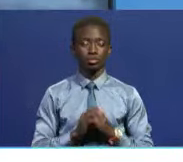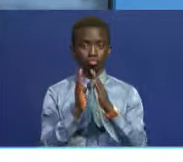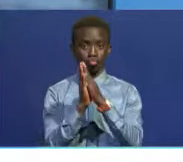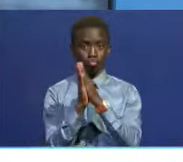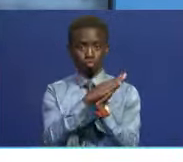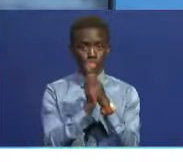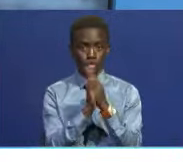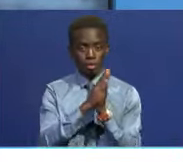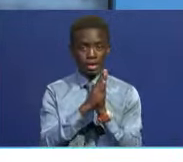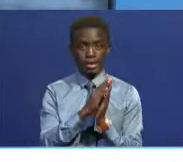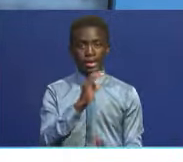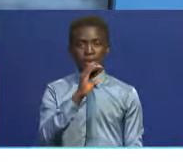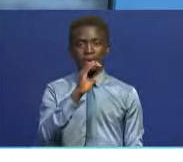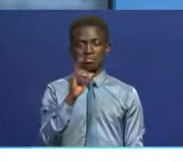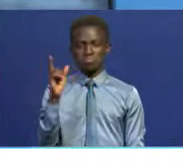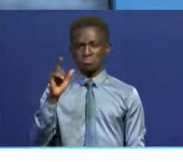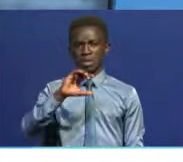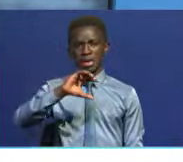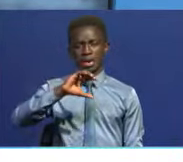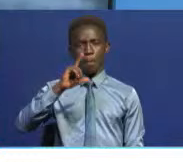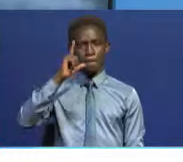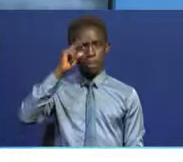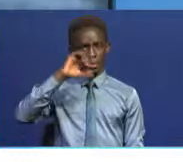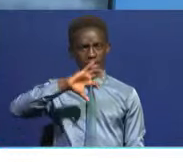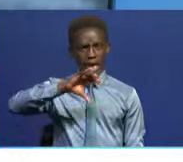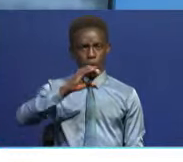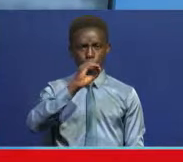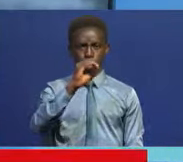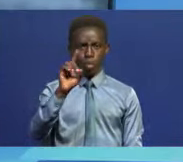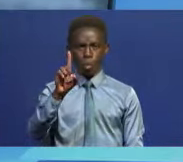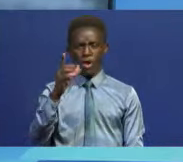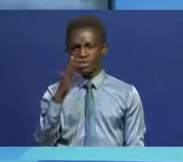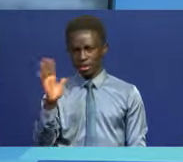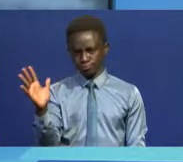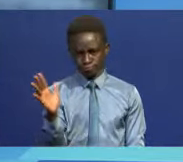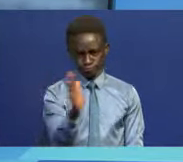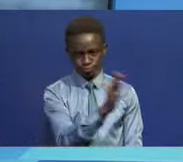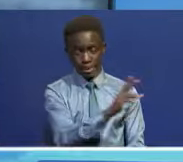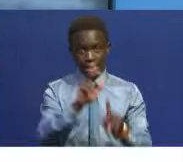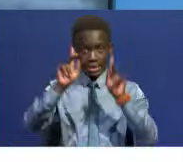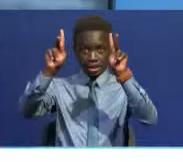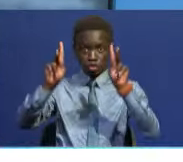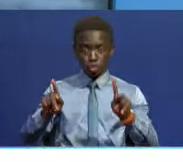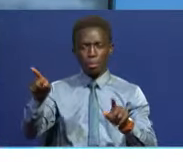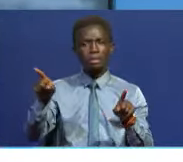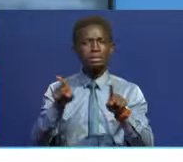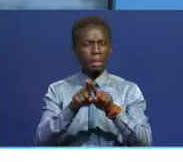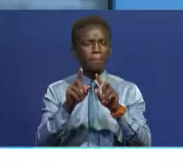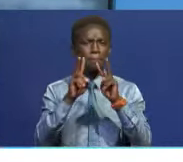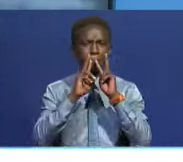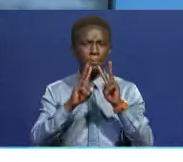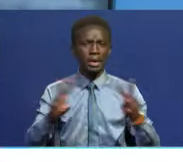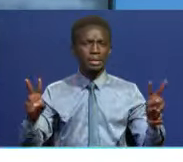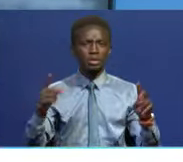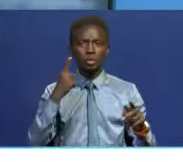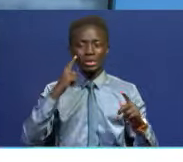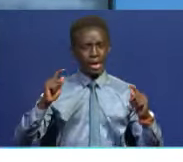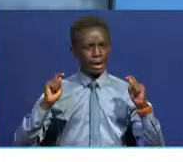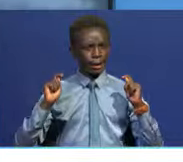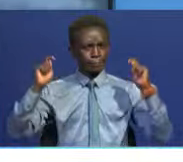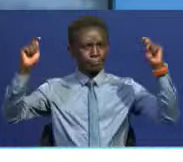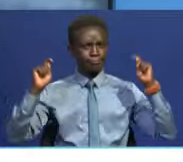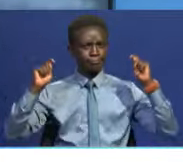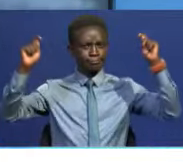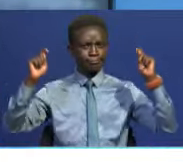Kutoka kaunti 001 tuelekee kaunti ya Kisumu ambapo hali ya utulivu ilidumu mjini humo baada ya maandamano ya wiki ya vijana